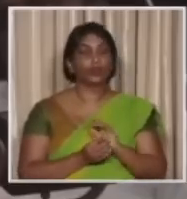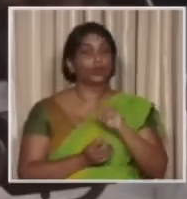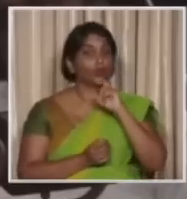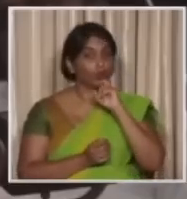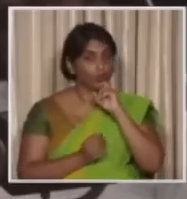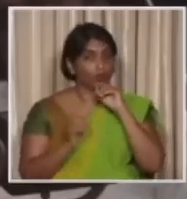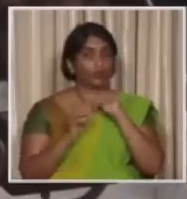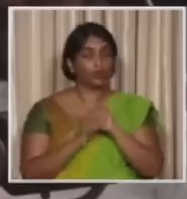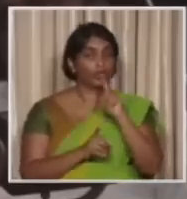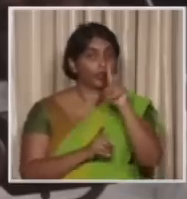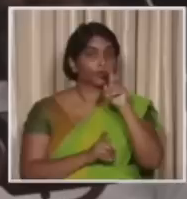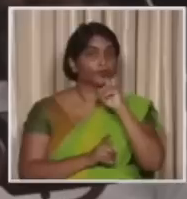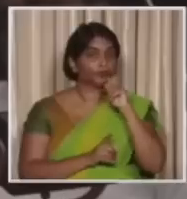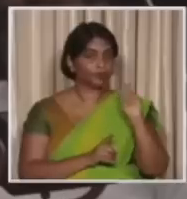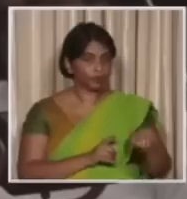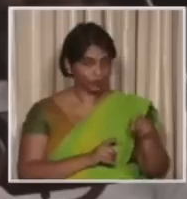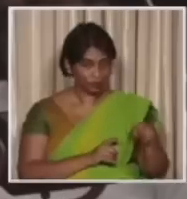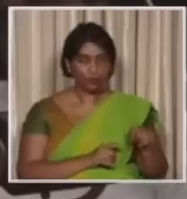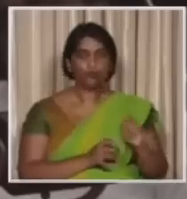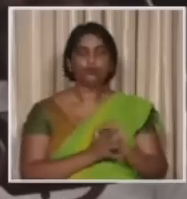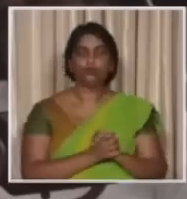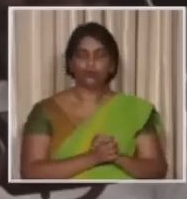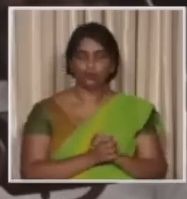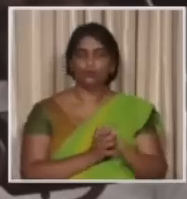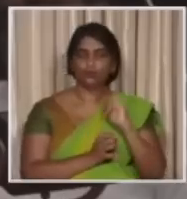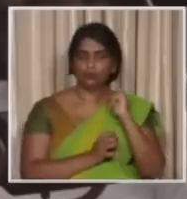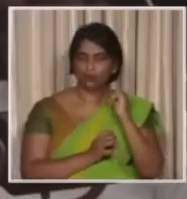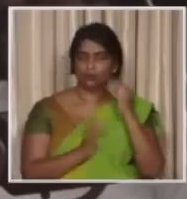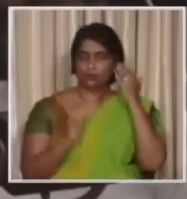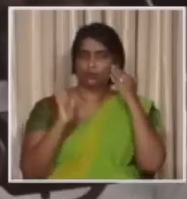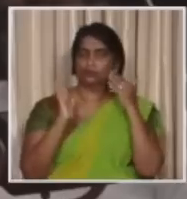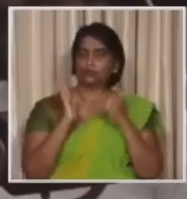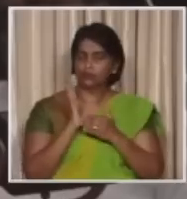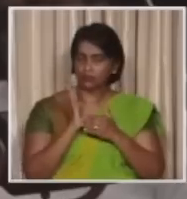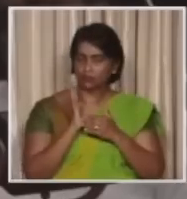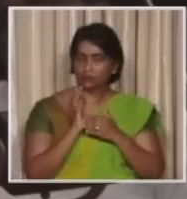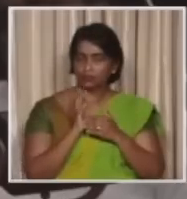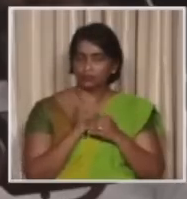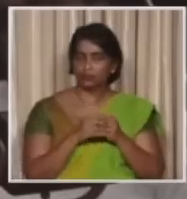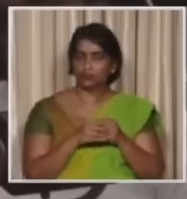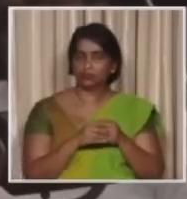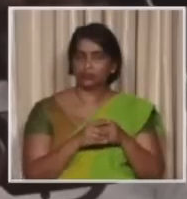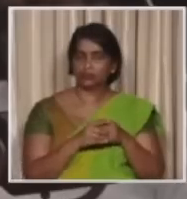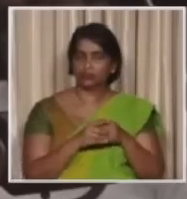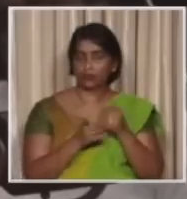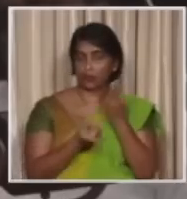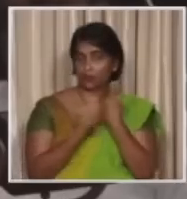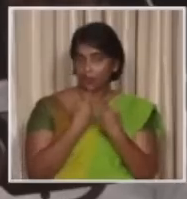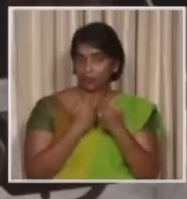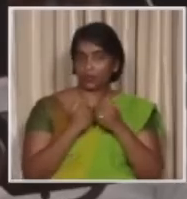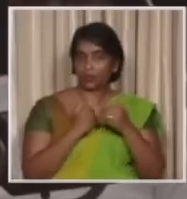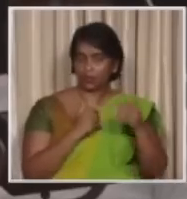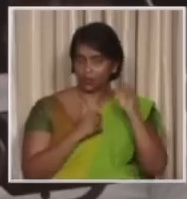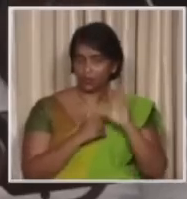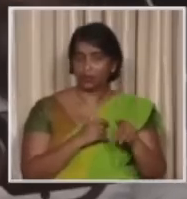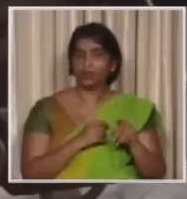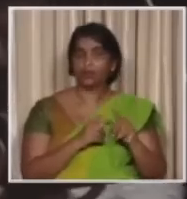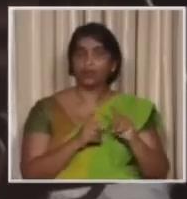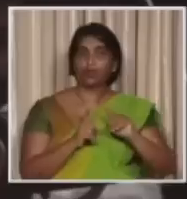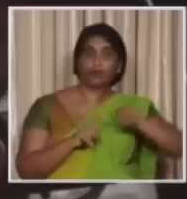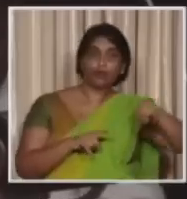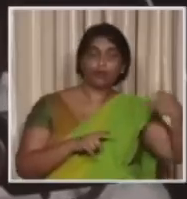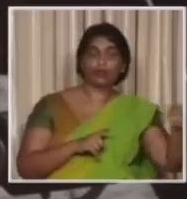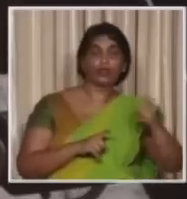ශ්‍රේෂ්ඨාධිකරණයේ එක විනිශ්චය මණ්ඩුල්ලක් යම්කිසි කාරණයක් ගැන සොයා බලමින් සිටිනකොට වෙන